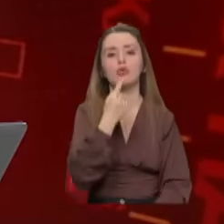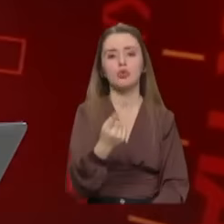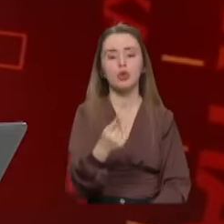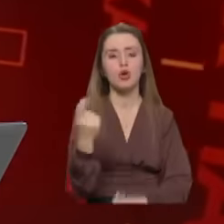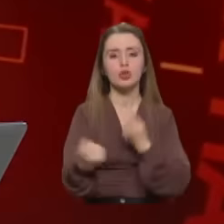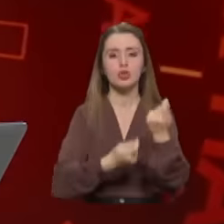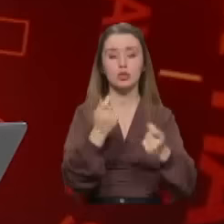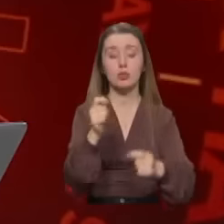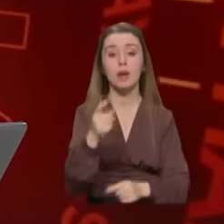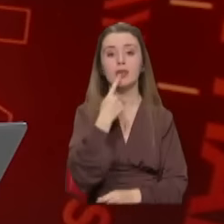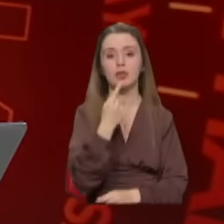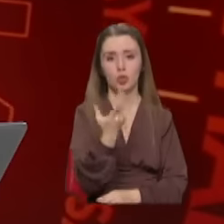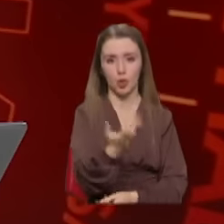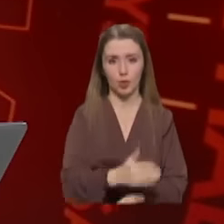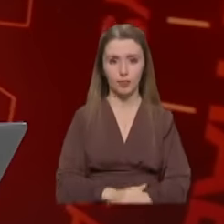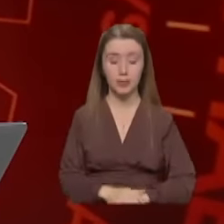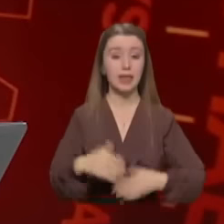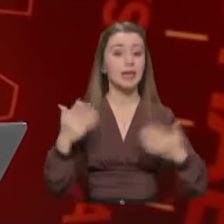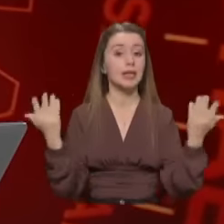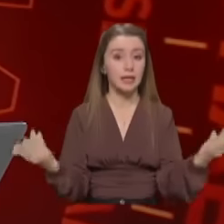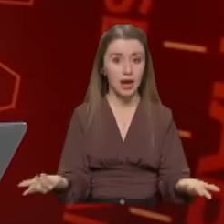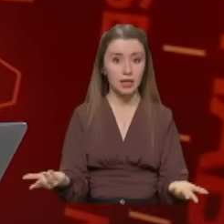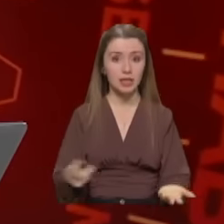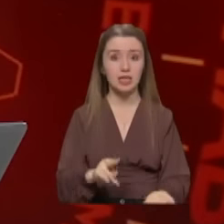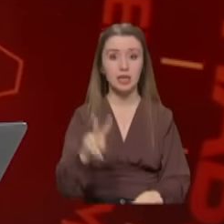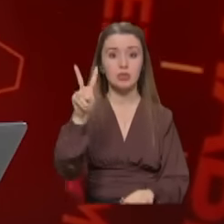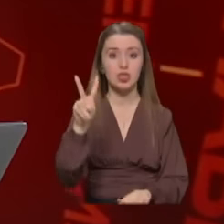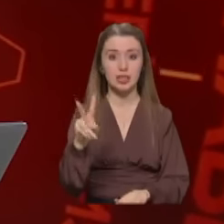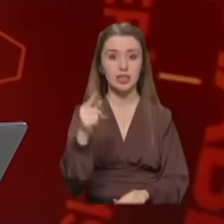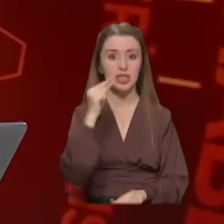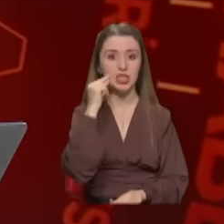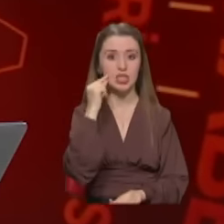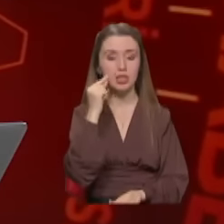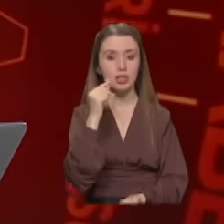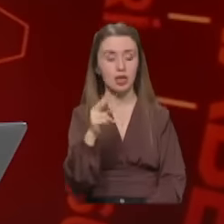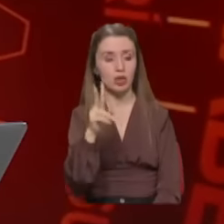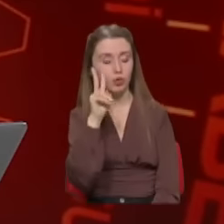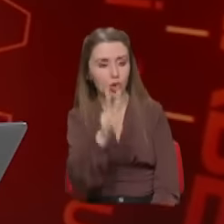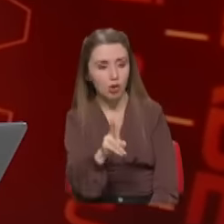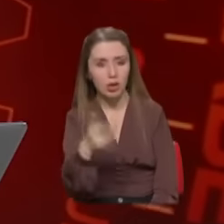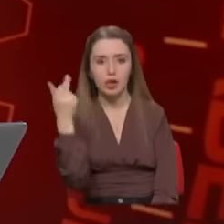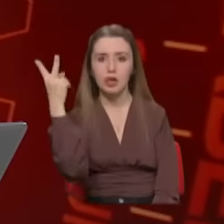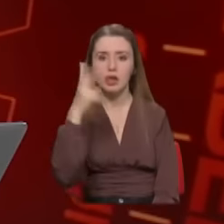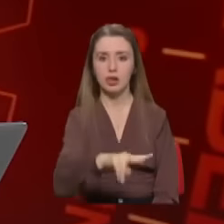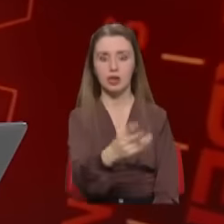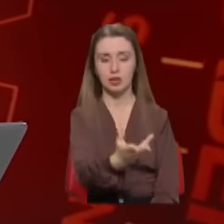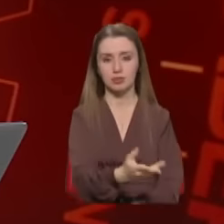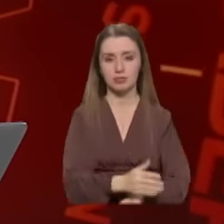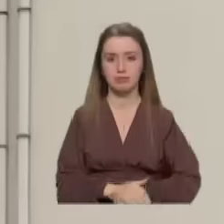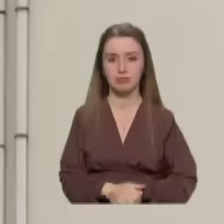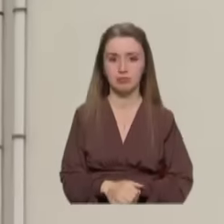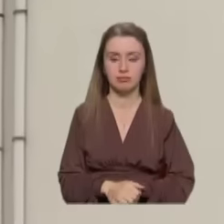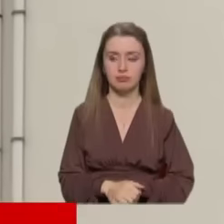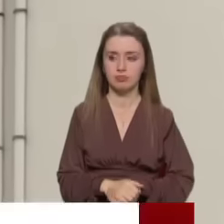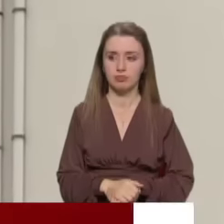adım atılmadığını anlattı. Yani 72 kişi göz göre göre can verdi.